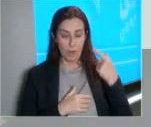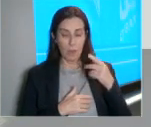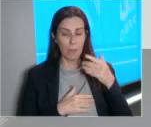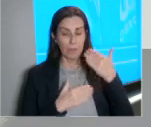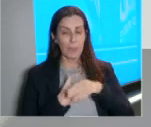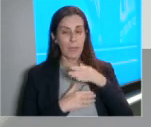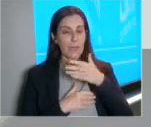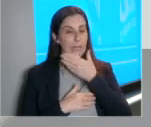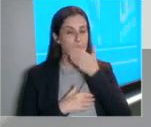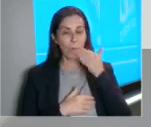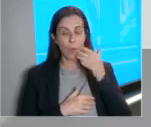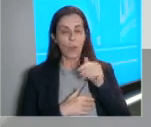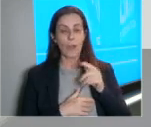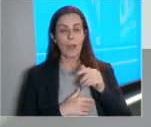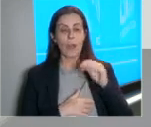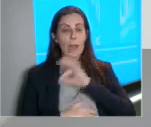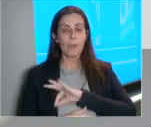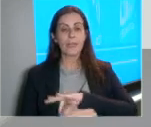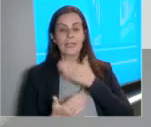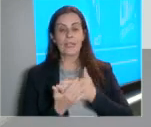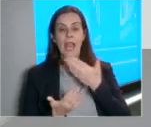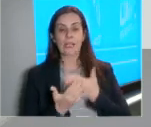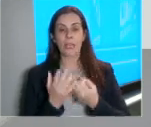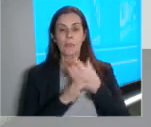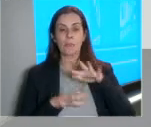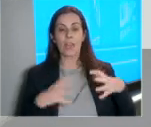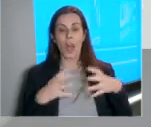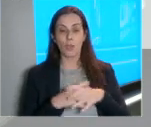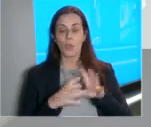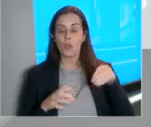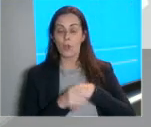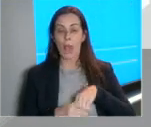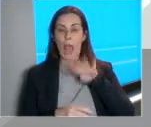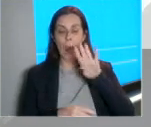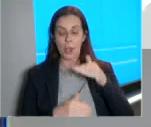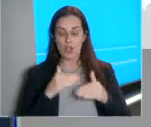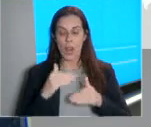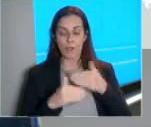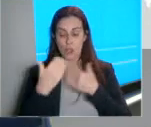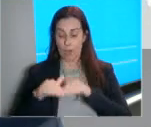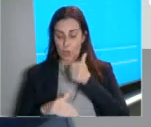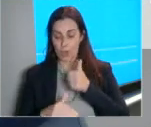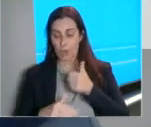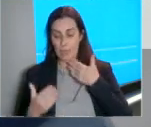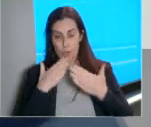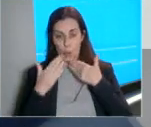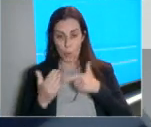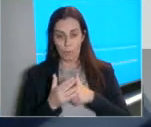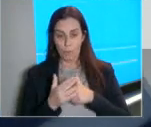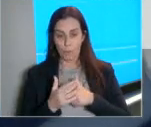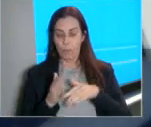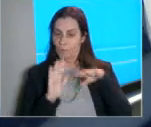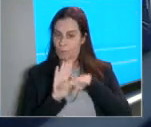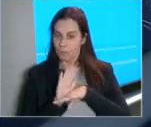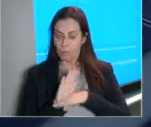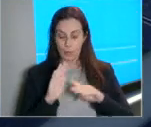יום הכיפורים, אביגדור ליברמן הציע מתווה להקמת ממשלת אחדות, שכולל ארבעה שלבים. שלב ראשון זה דיון בקווי